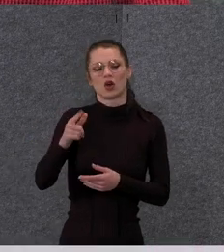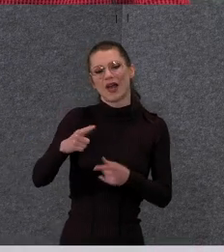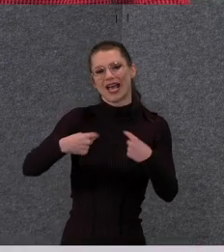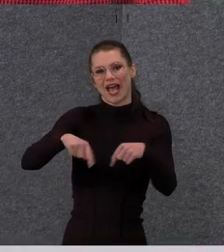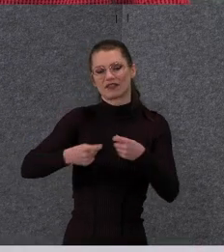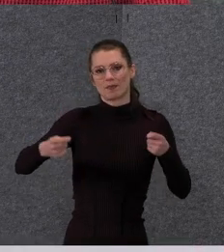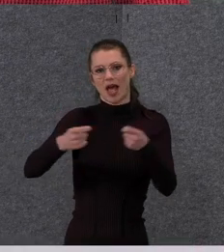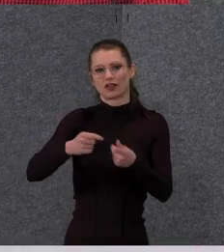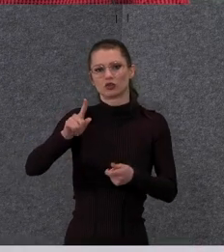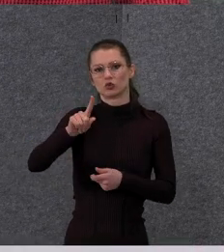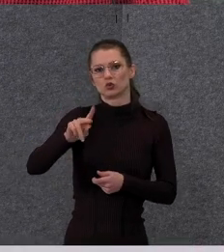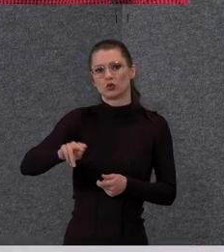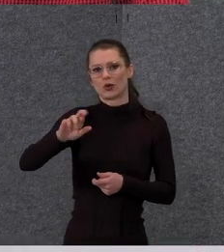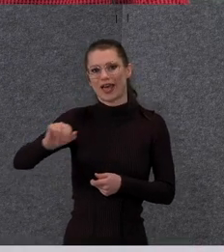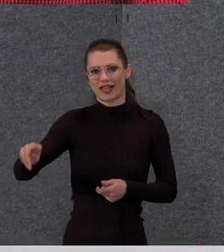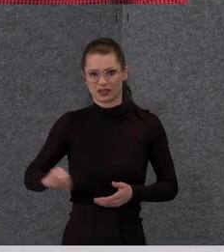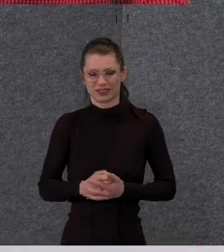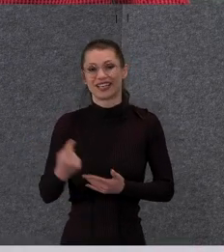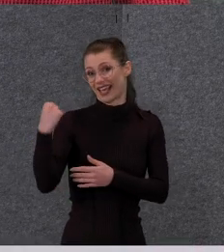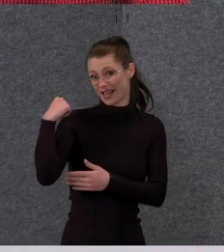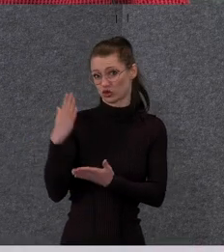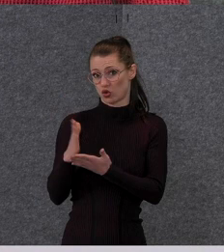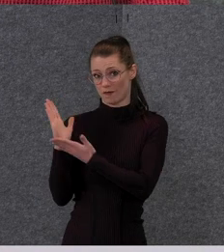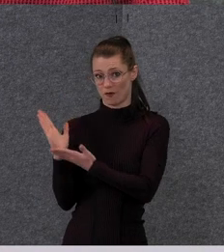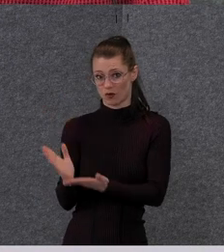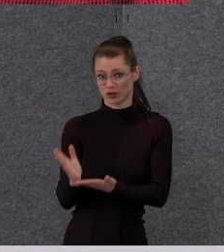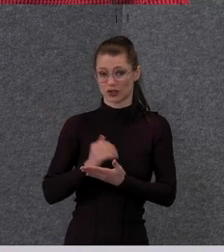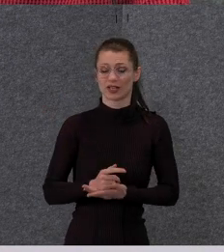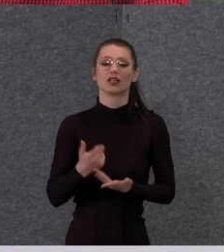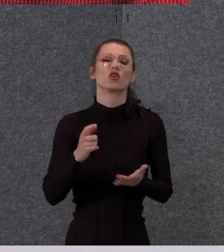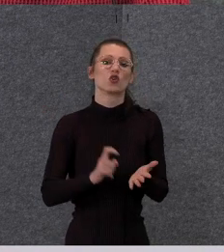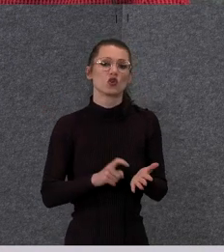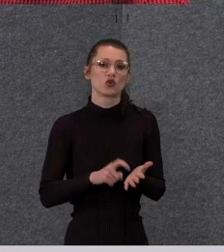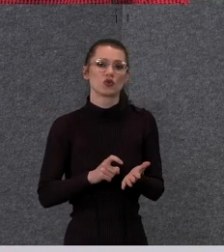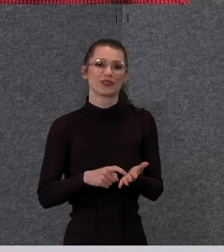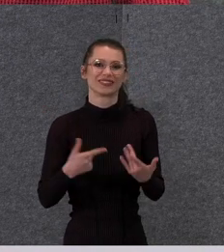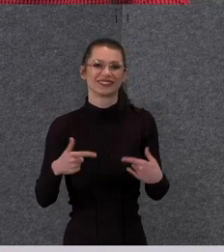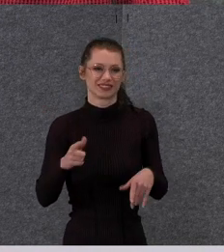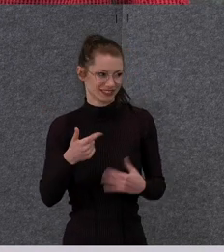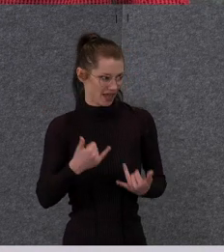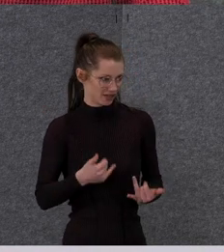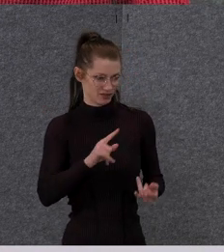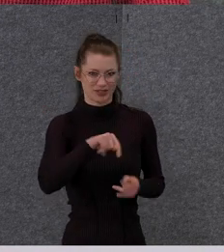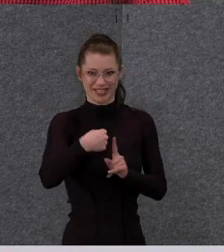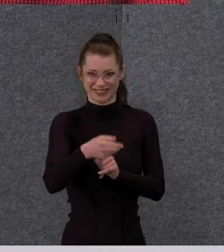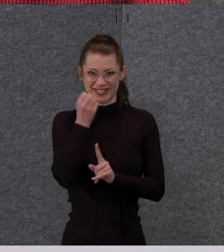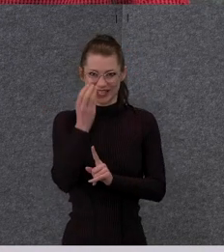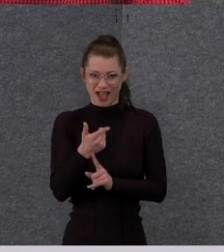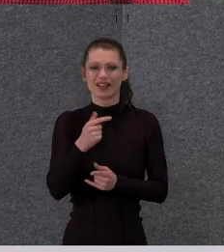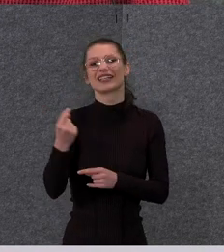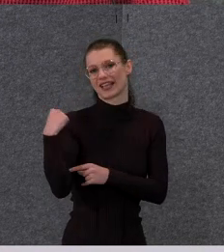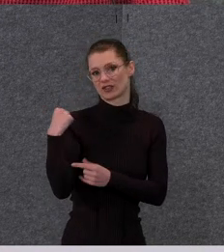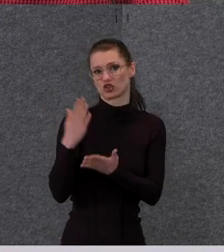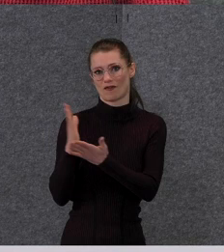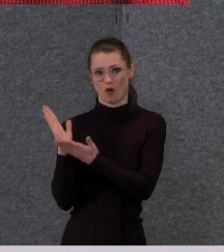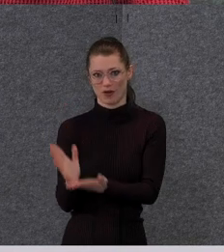sich gestern bereits vorgestellt, erhält aber, weil die Nacht dazwischen lag, sozusagen noch einmal die Gelegenheit, sich für eine Minute in